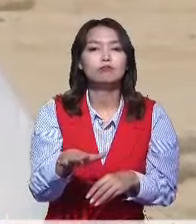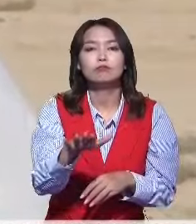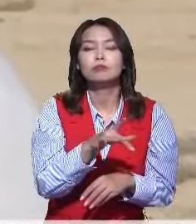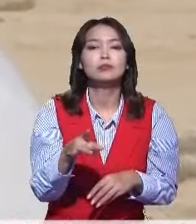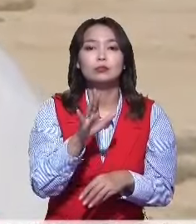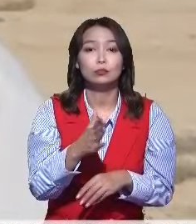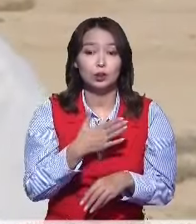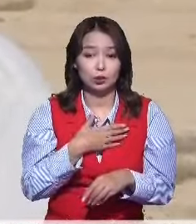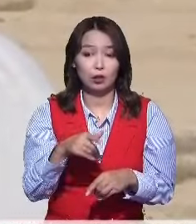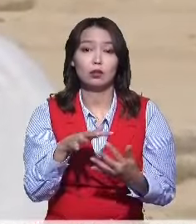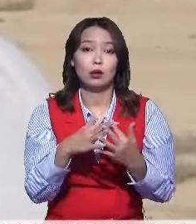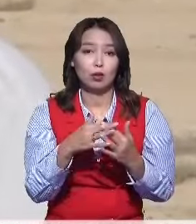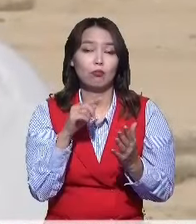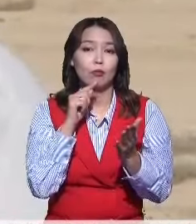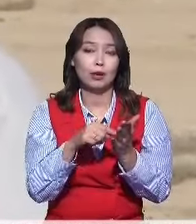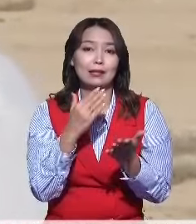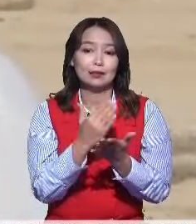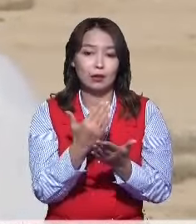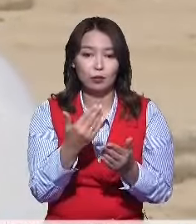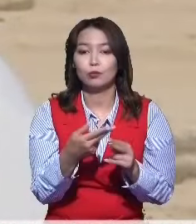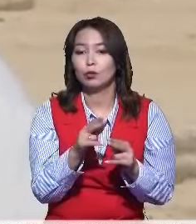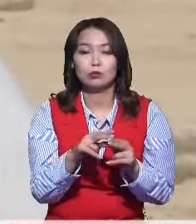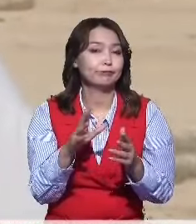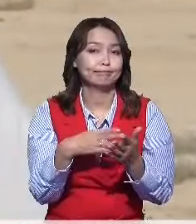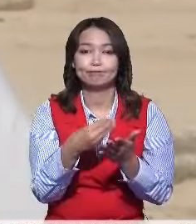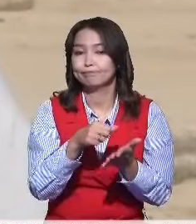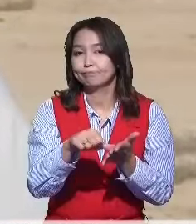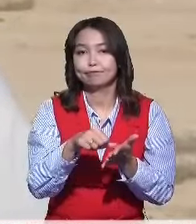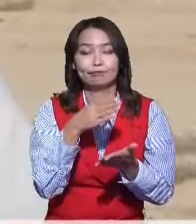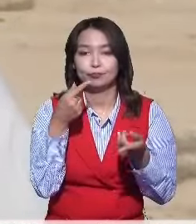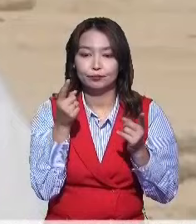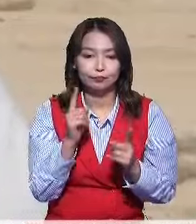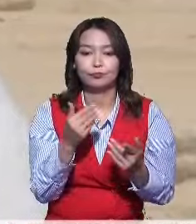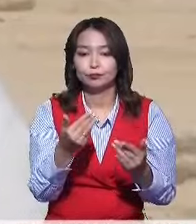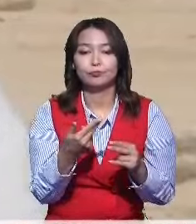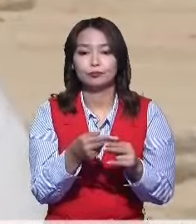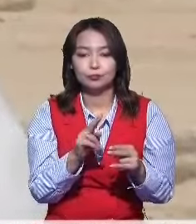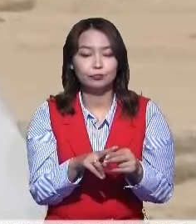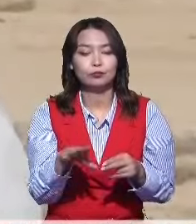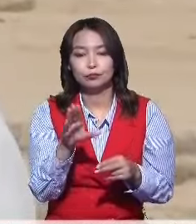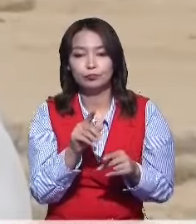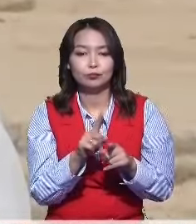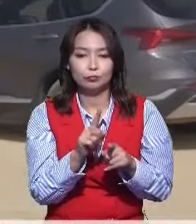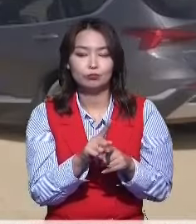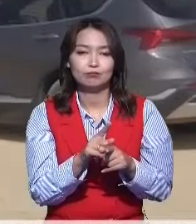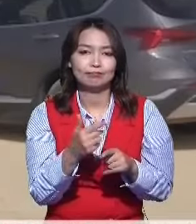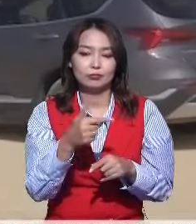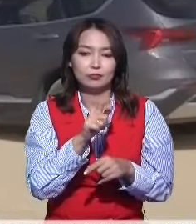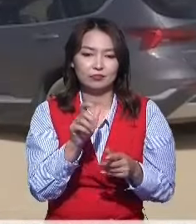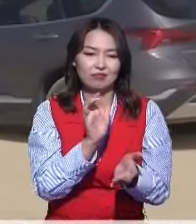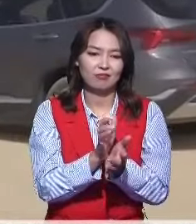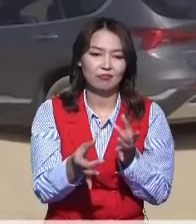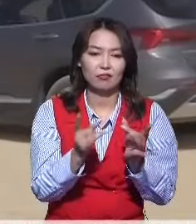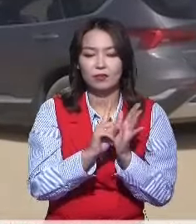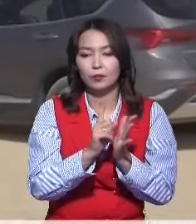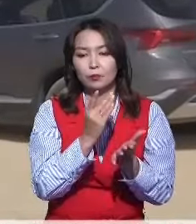них в нашем поселке. На деле как не было асфальта, так и нет. Хорошо, когда нет осадков, но впереди осень, и здесь будет каша из грязи. Тему плохих